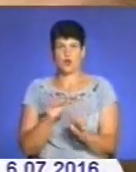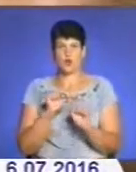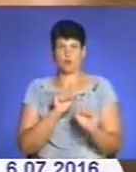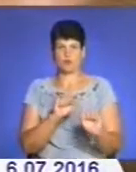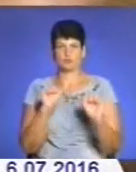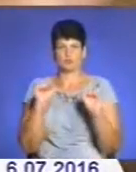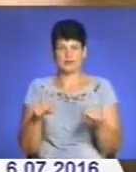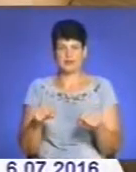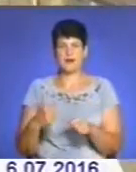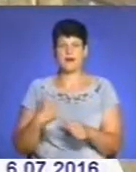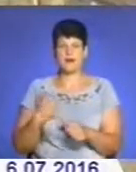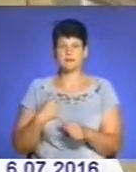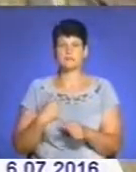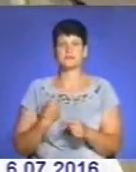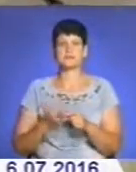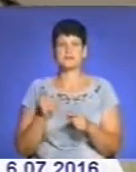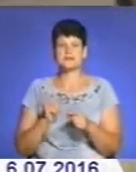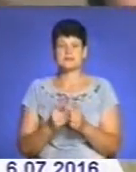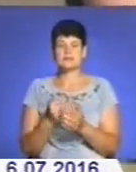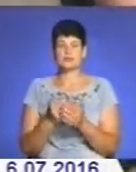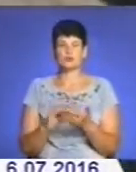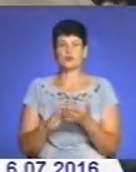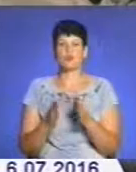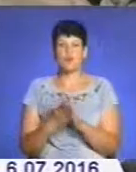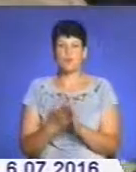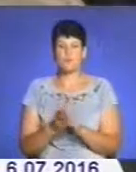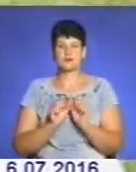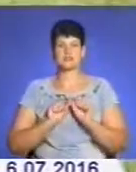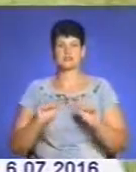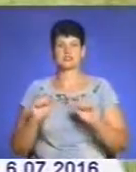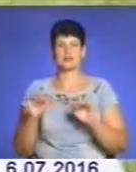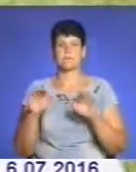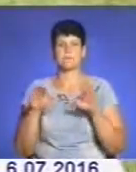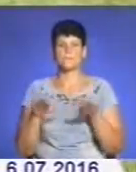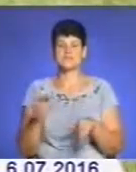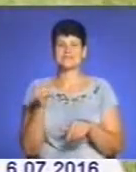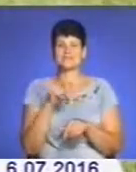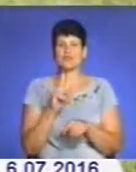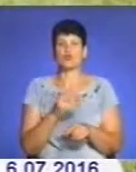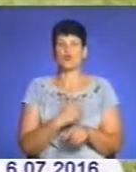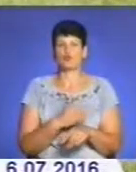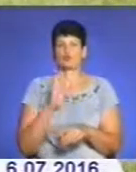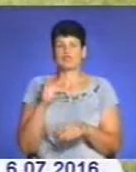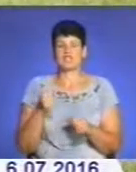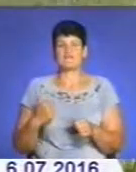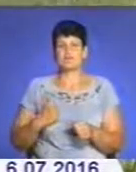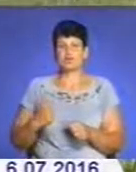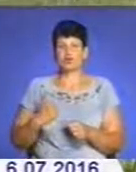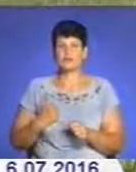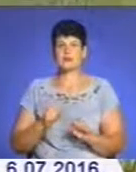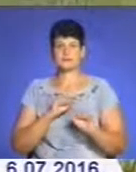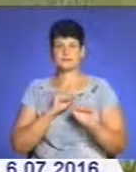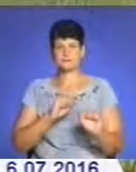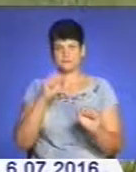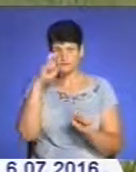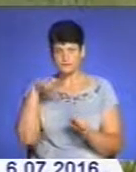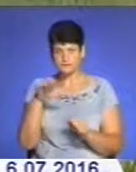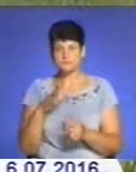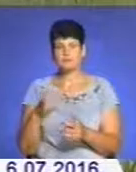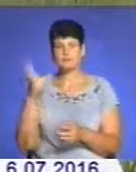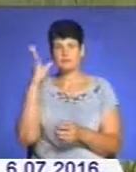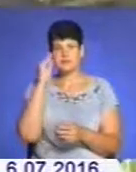Передумовою цьому має бути патріотична громадянська позиція тих, хто вирішить стати військовим. Захист батьківщини на Тернопільщині вважають